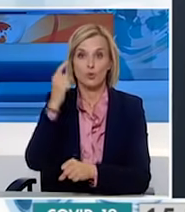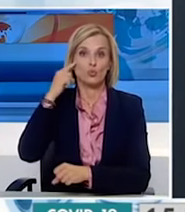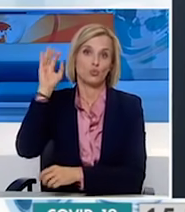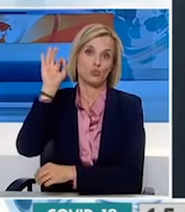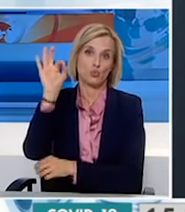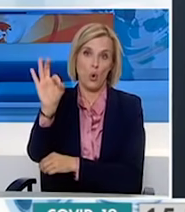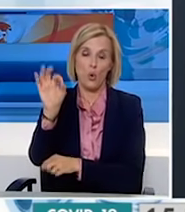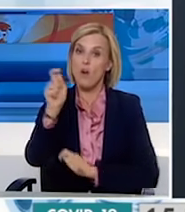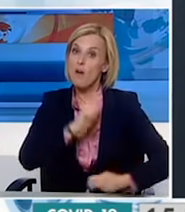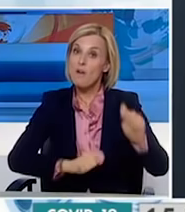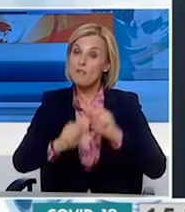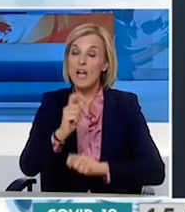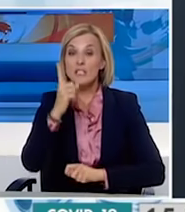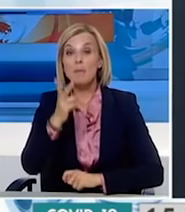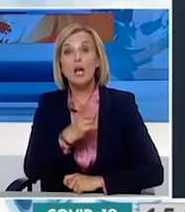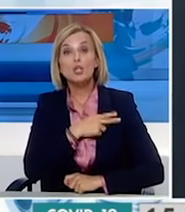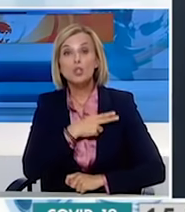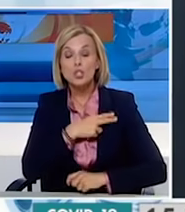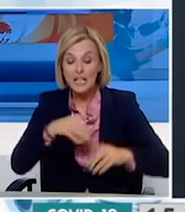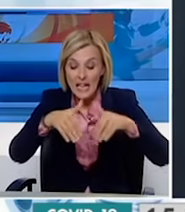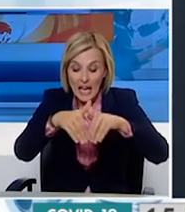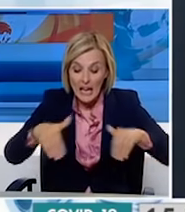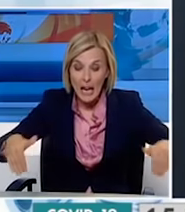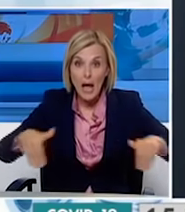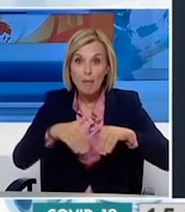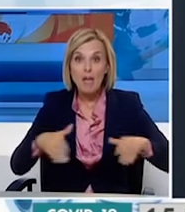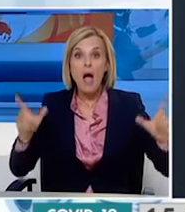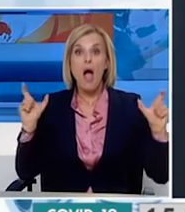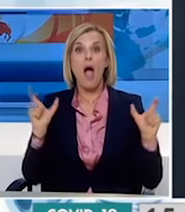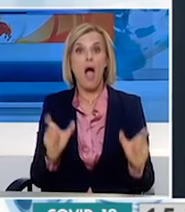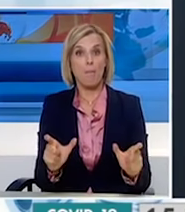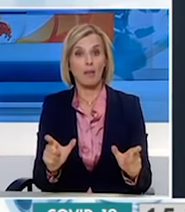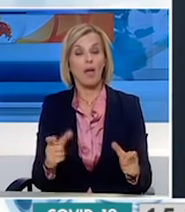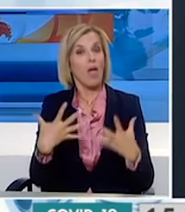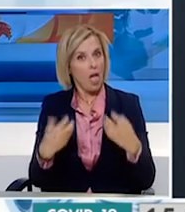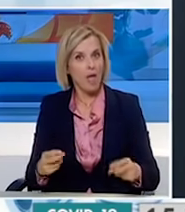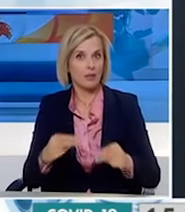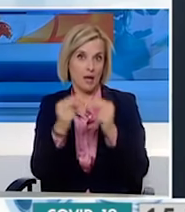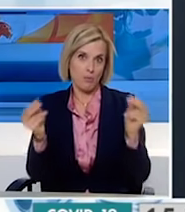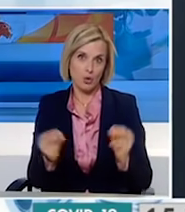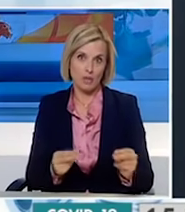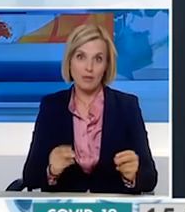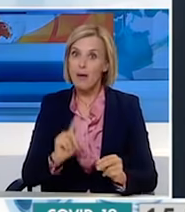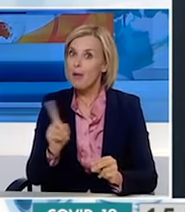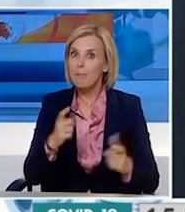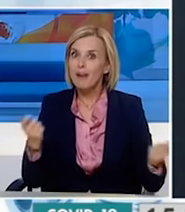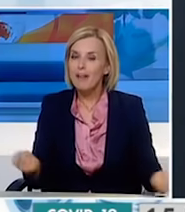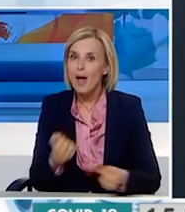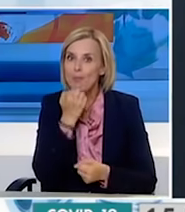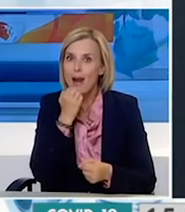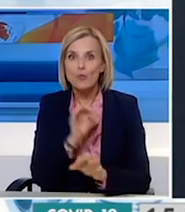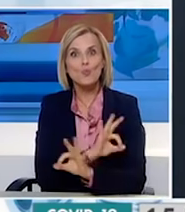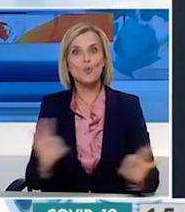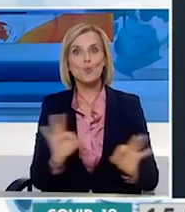άμυνας απέναντι στην πανδημία, η οποία έως τώρα έχει αποτελέσματα. Δεν πρέπει όμως να κάνουμε το λάθος να πιστέψουμε